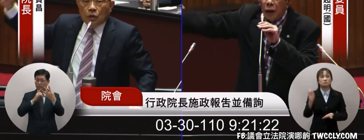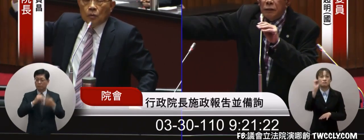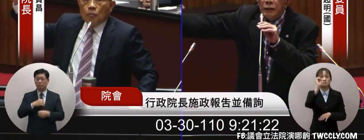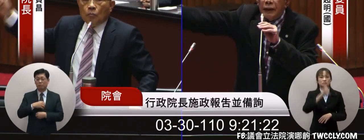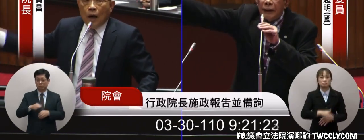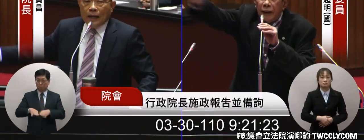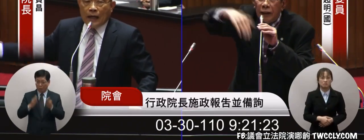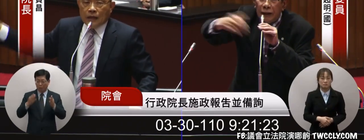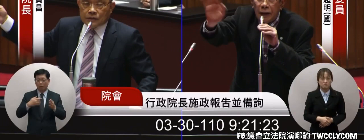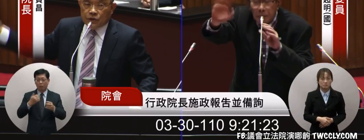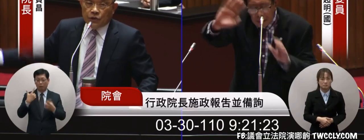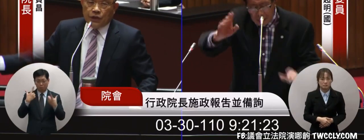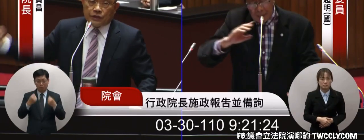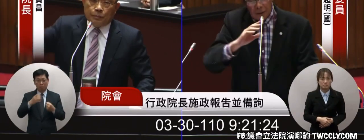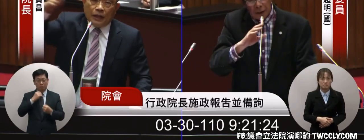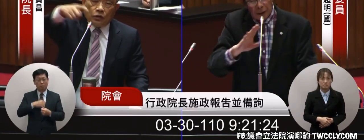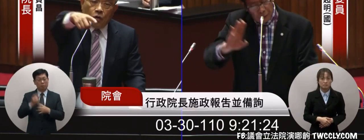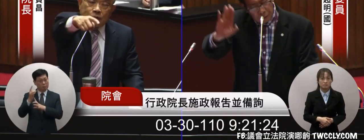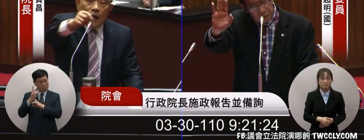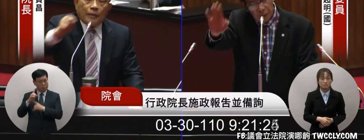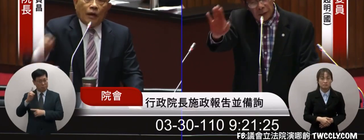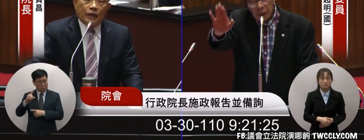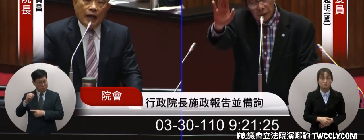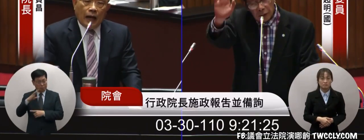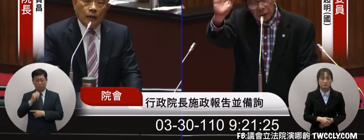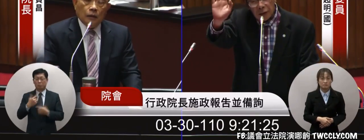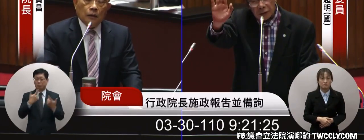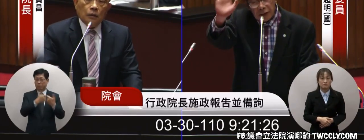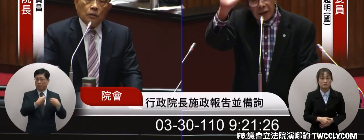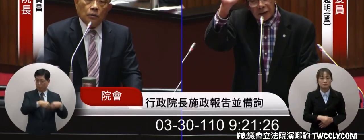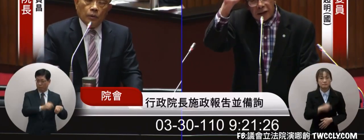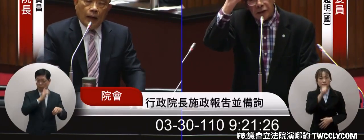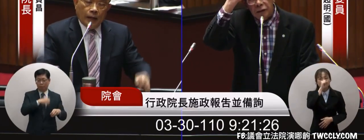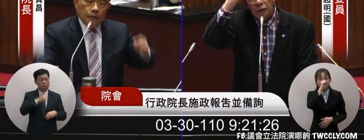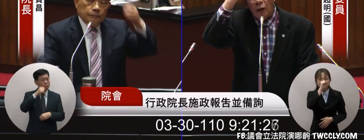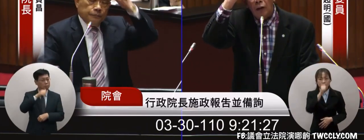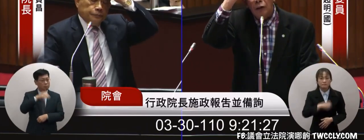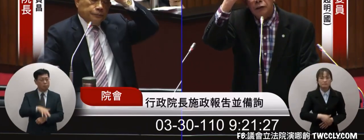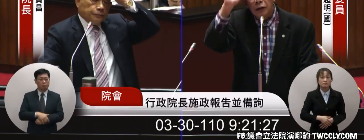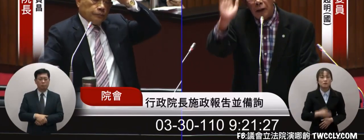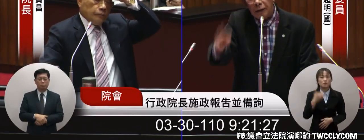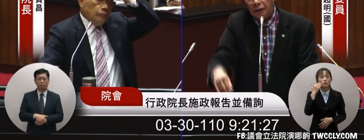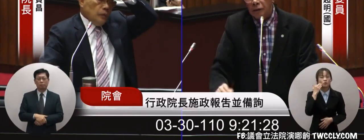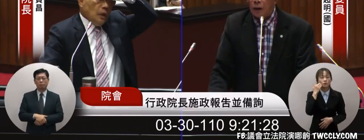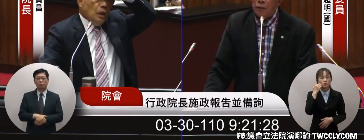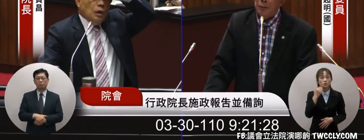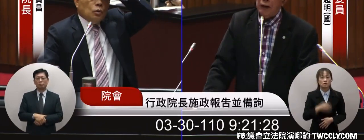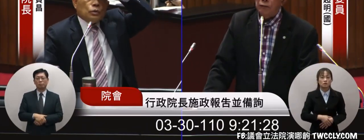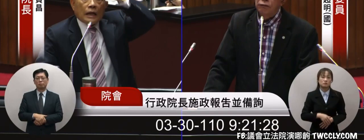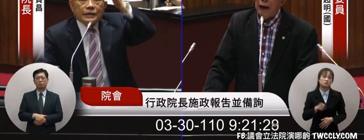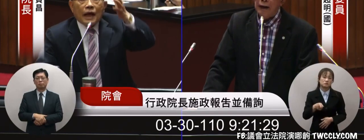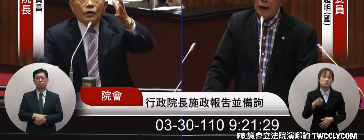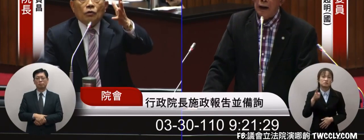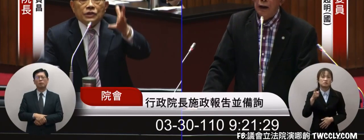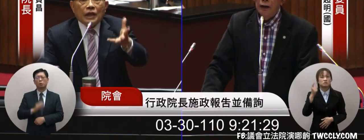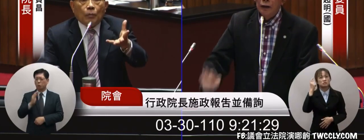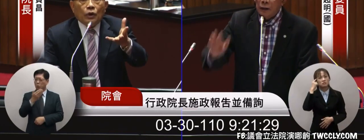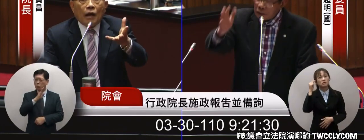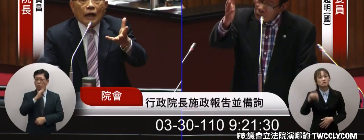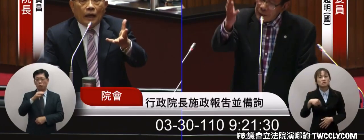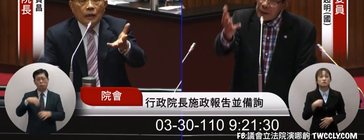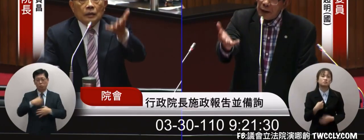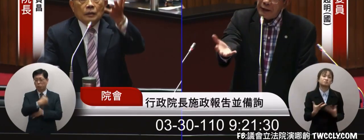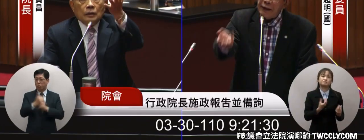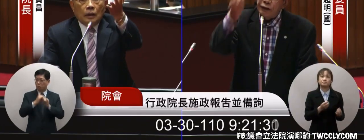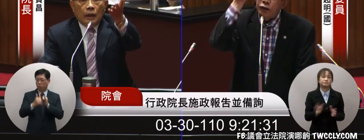就我一天新得一萬董上苗栗好你如果你有這樣想法我也有有時候鄉親也沒有